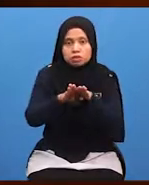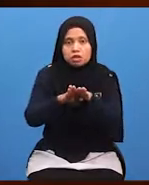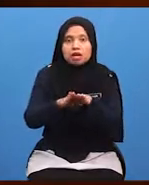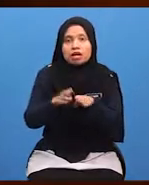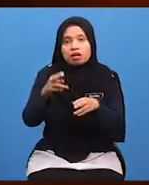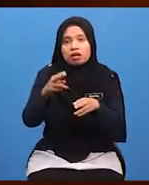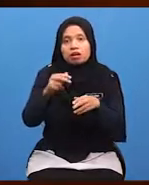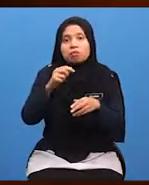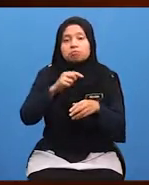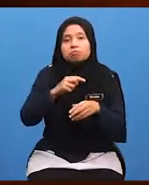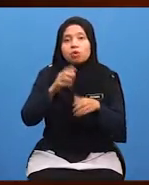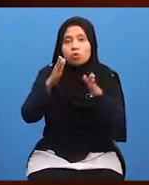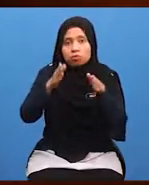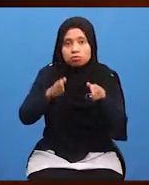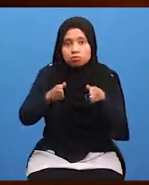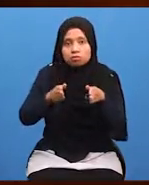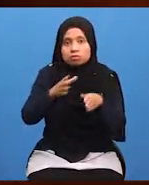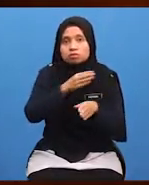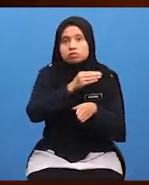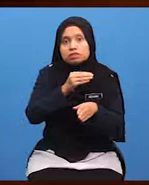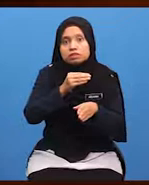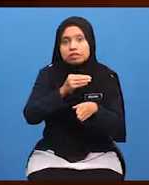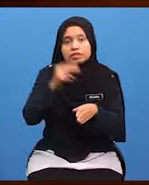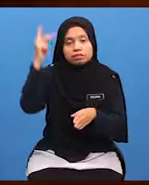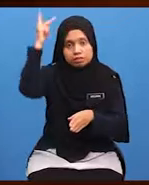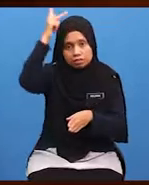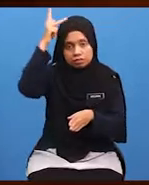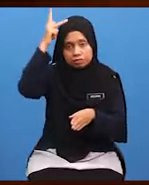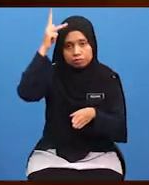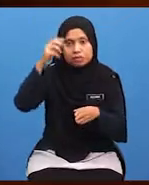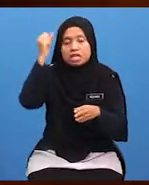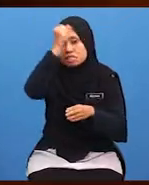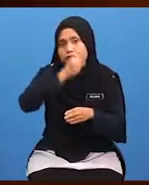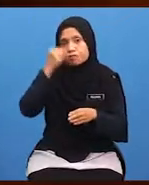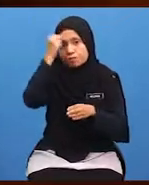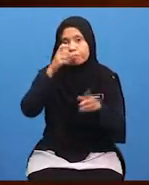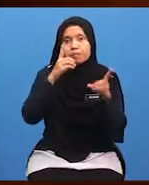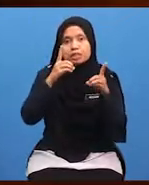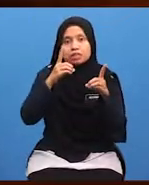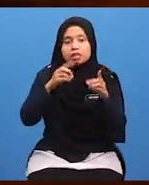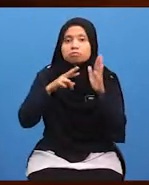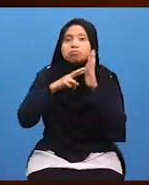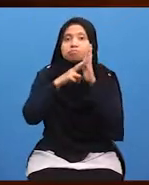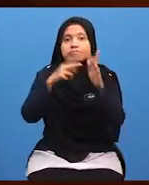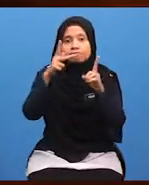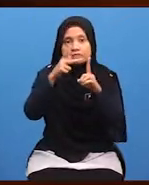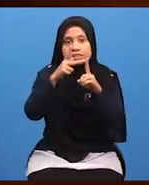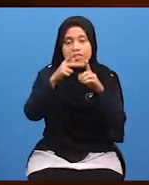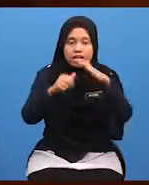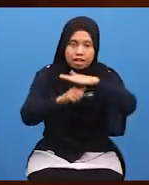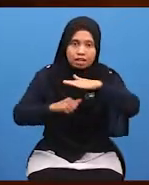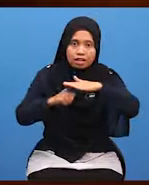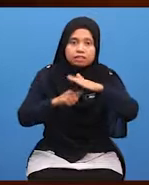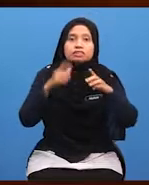khalifahnya dan sebagai ulama pewaris Nabi. Ciri-ciri pendidikan merujuk kepada